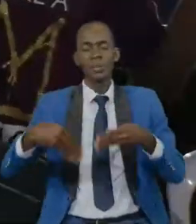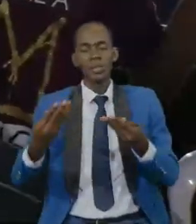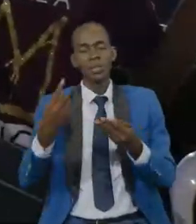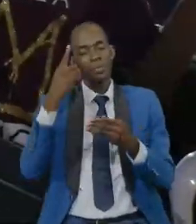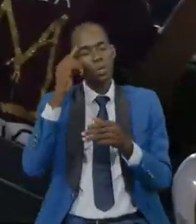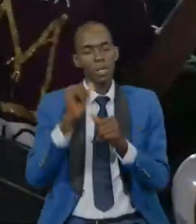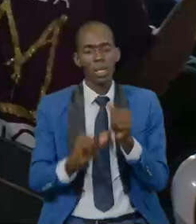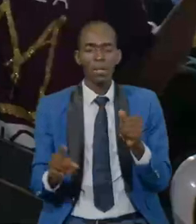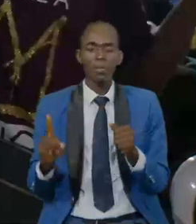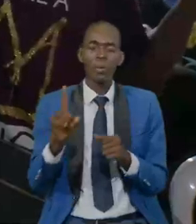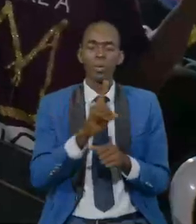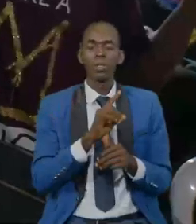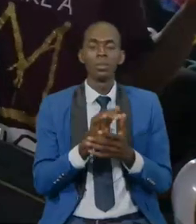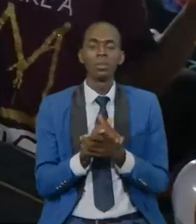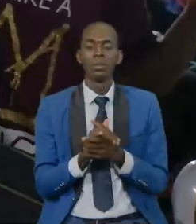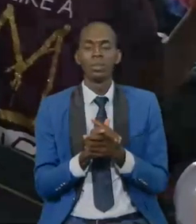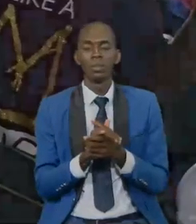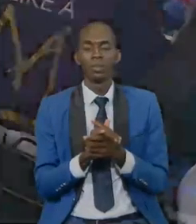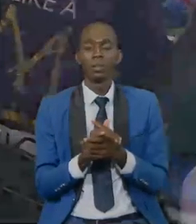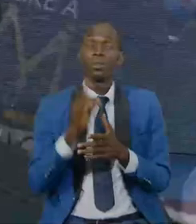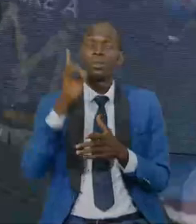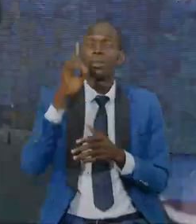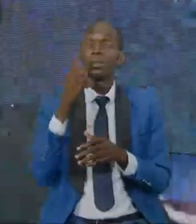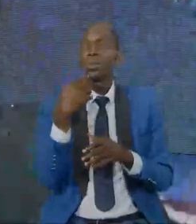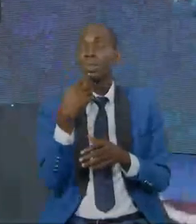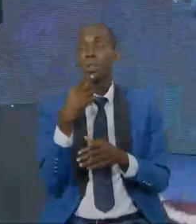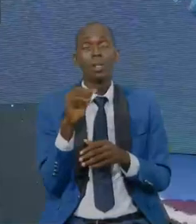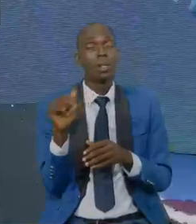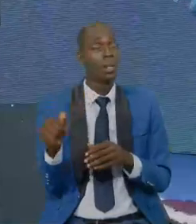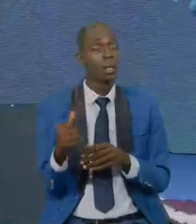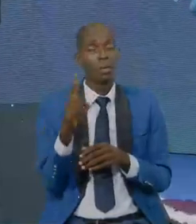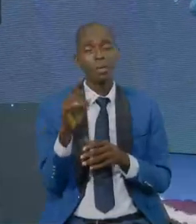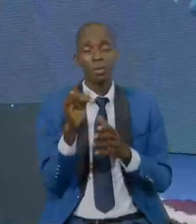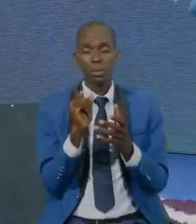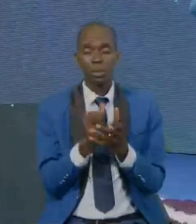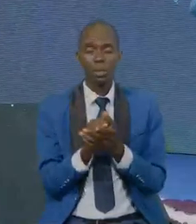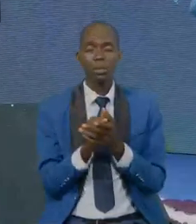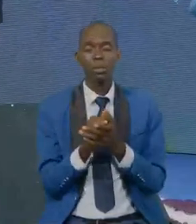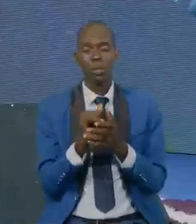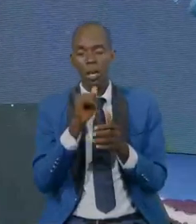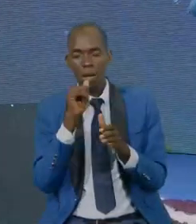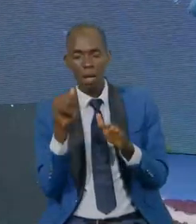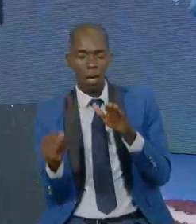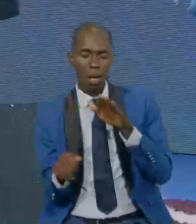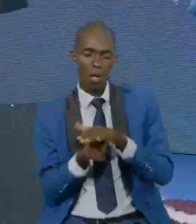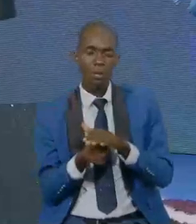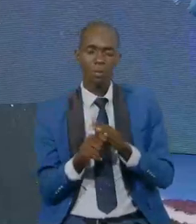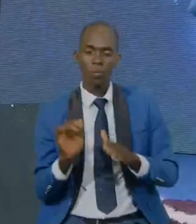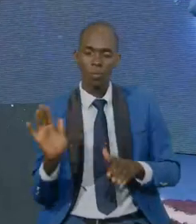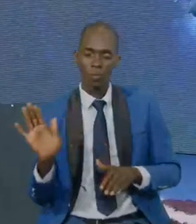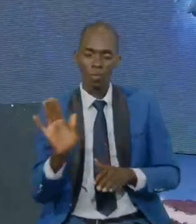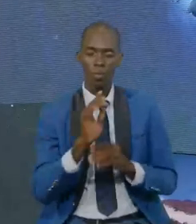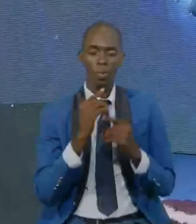Merci pour la provision, la pureté, la paix, le pardon que tu donnes à tout le monde.